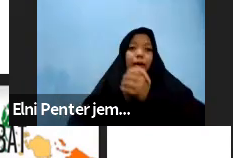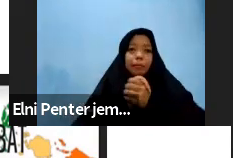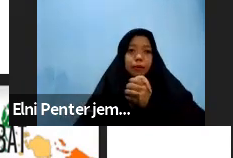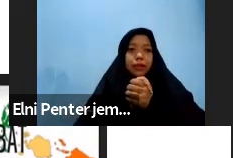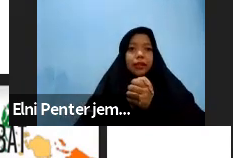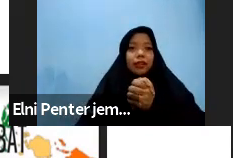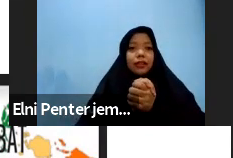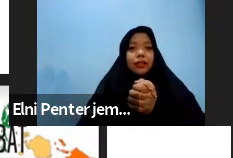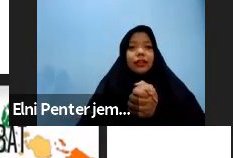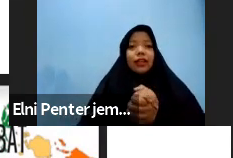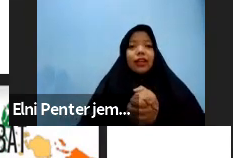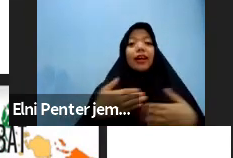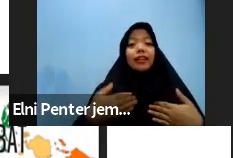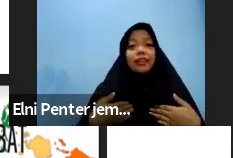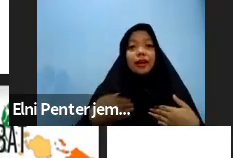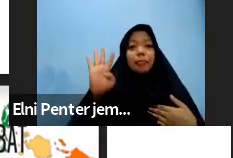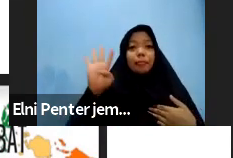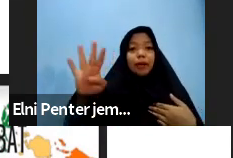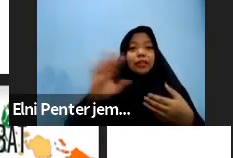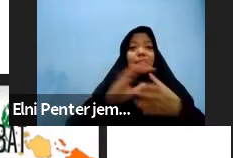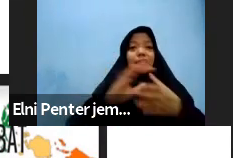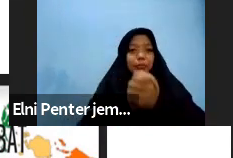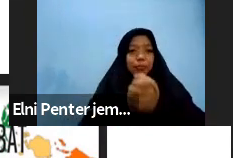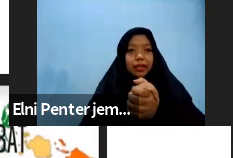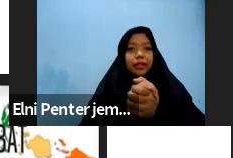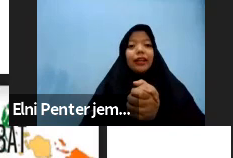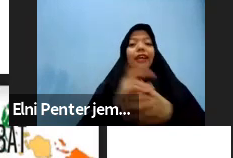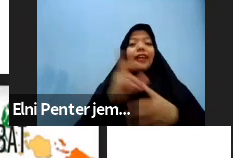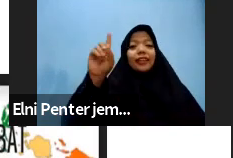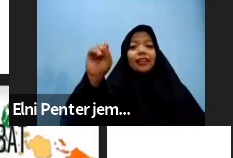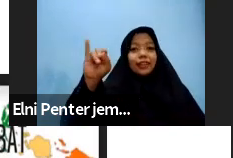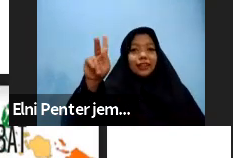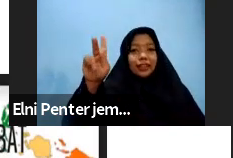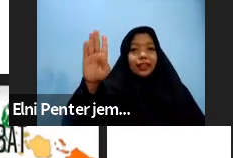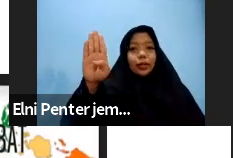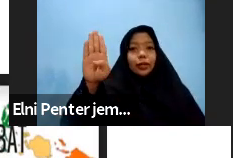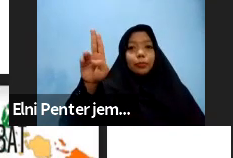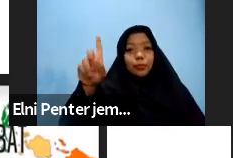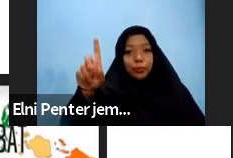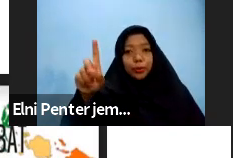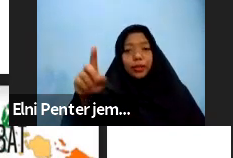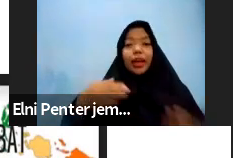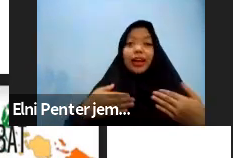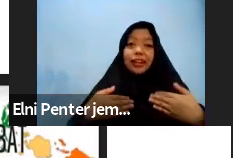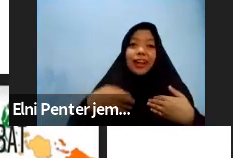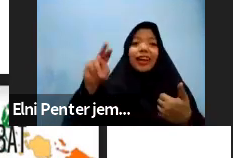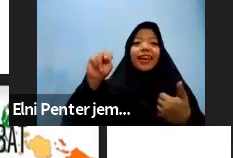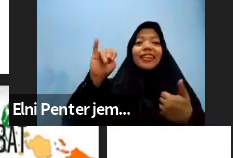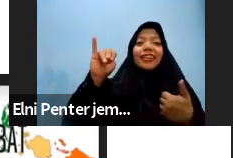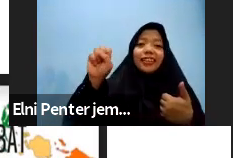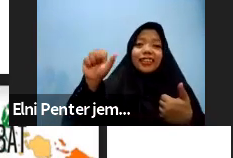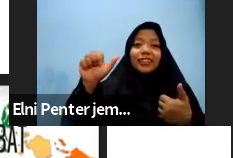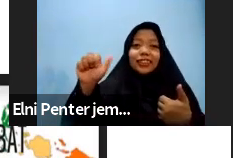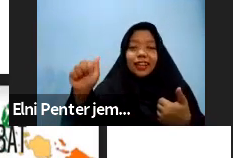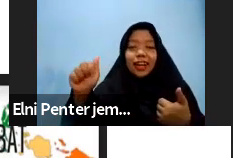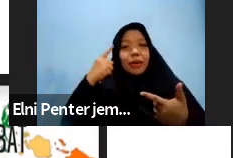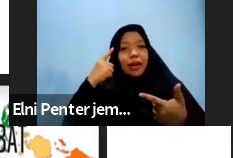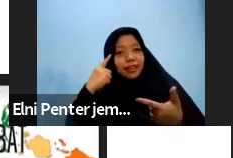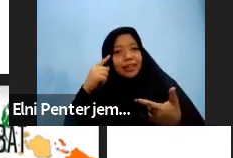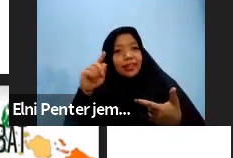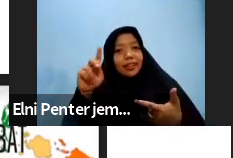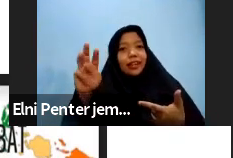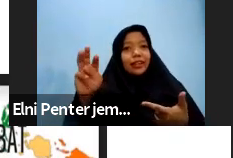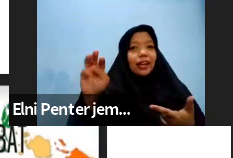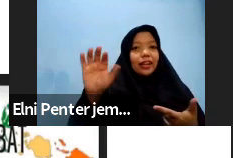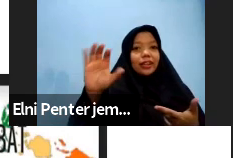dickbutt ini sudah ada icon-nya ada Nisa Martha Chandra Wayan ini